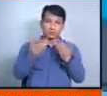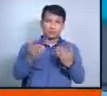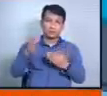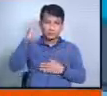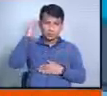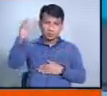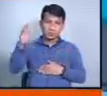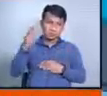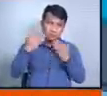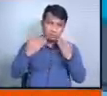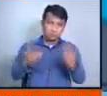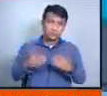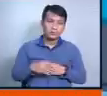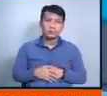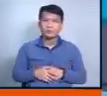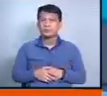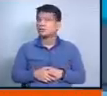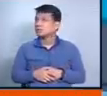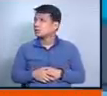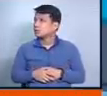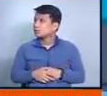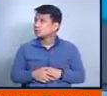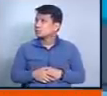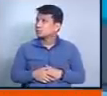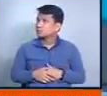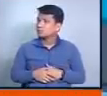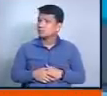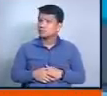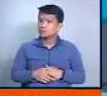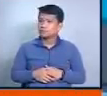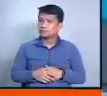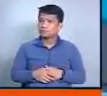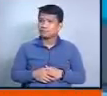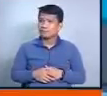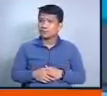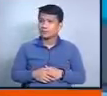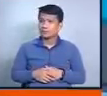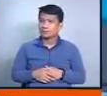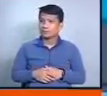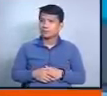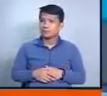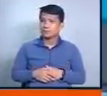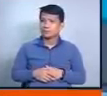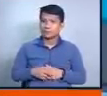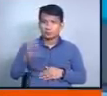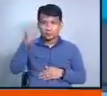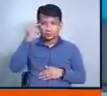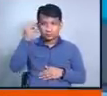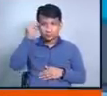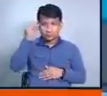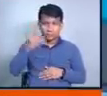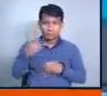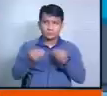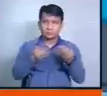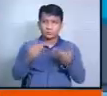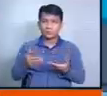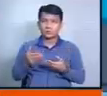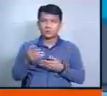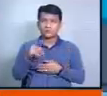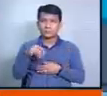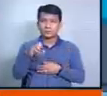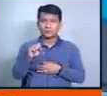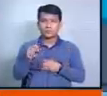Mabuhay ka, Major, sir. Welcome, sir. Welcome po. Thank you po. At sa linyang telepono, si Noel Manlangit, Operation Manager ng